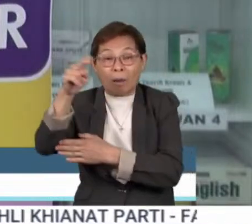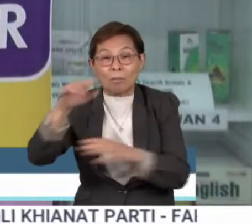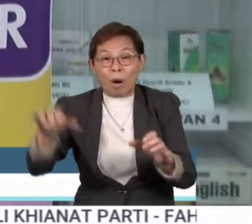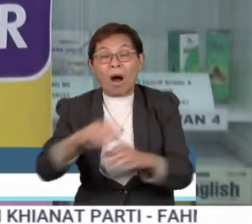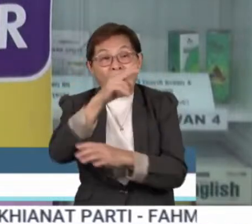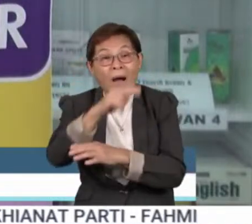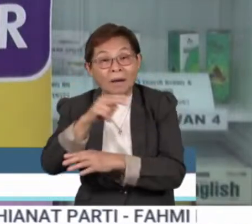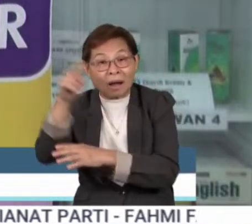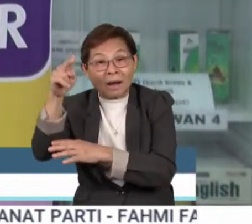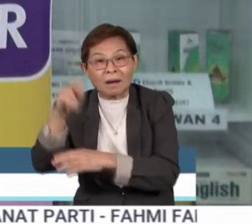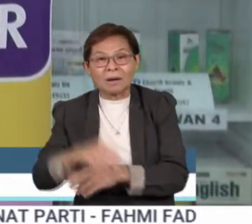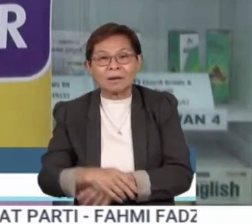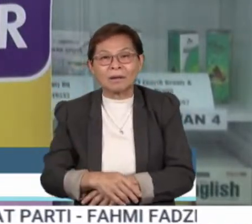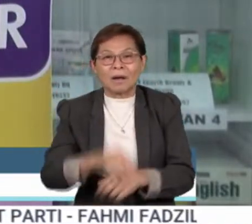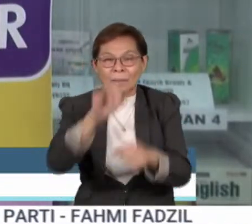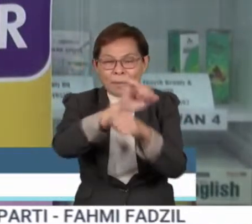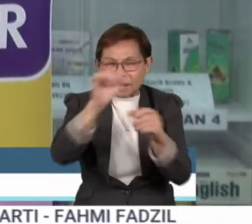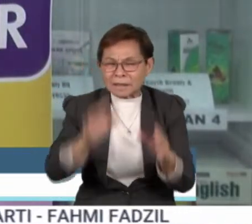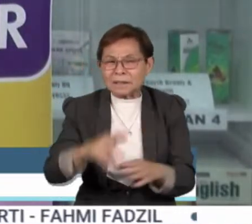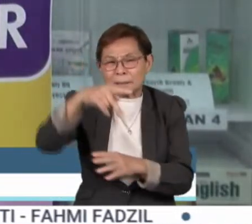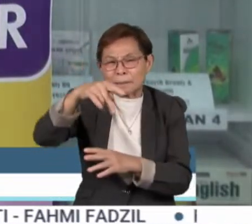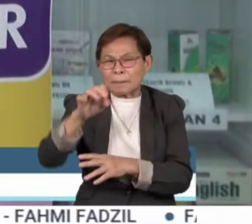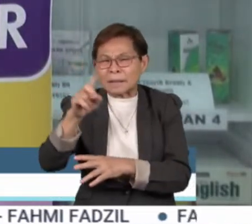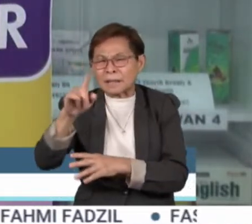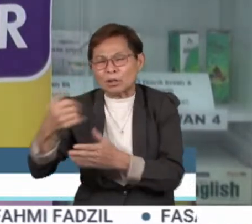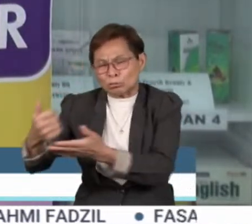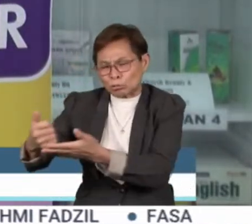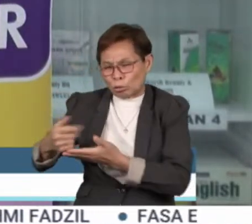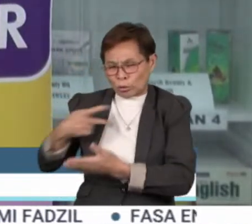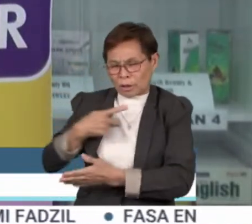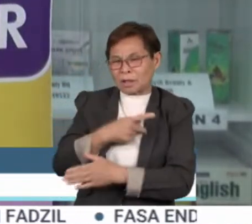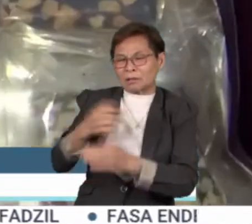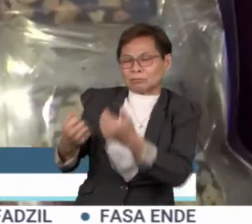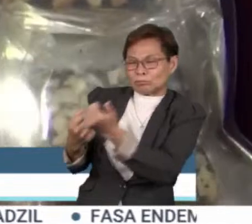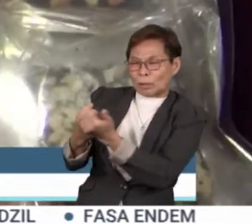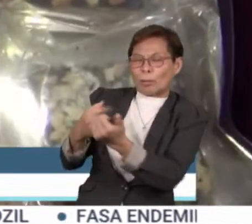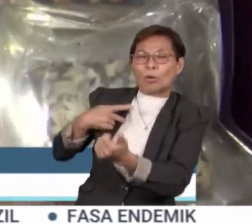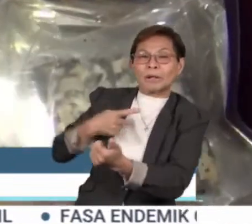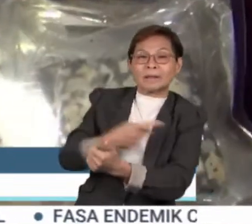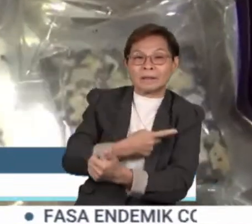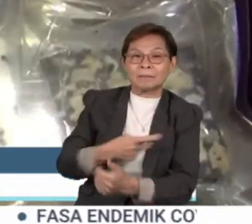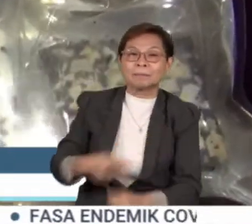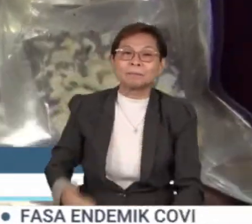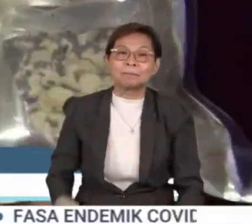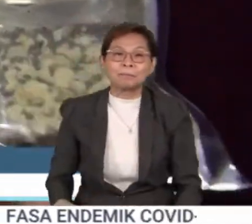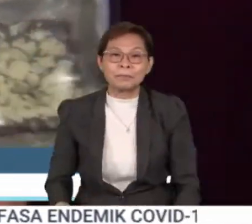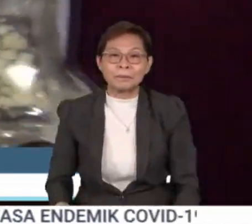RP, memang pekerja Pedi semua tolong kita buat. Dia support kita.